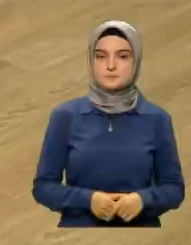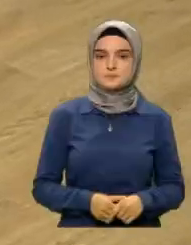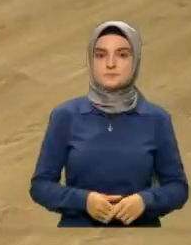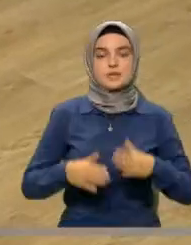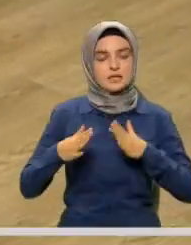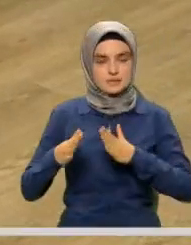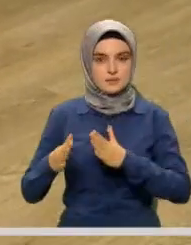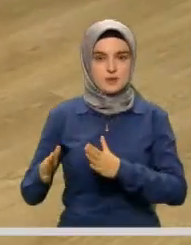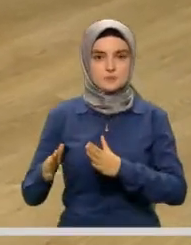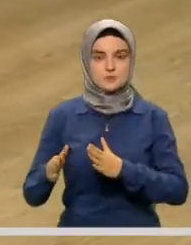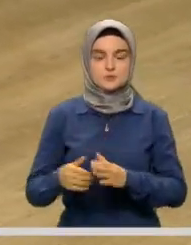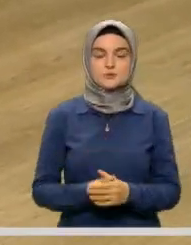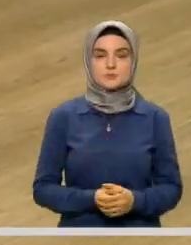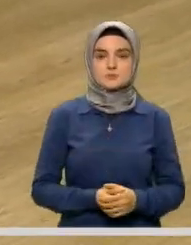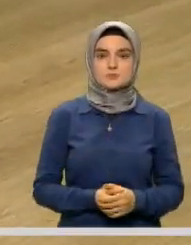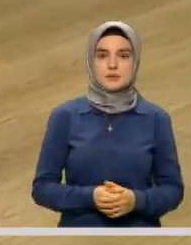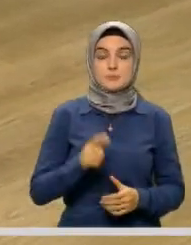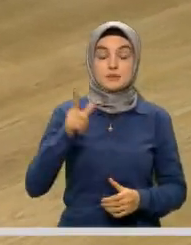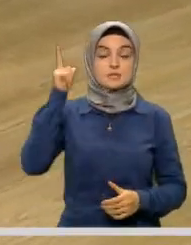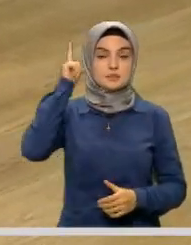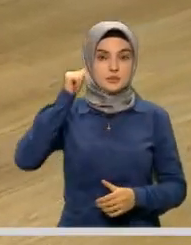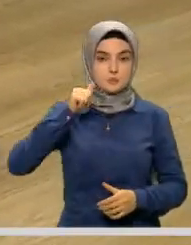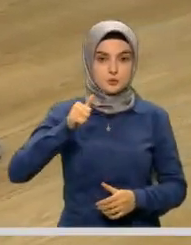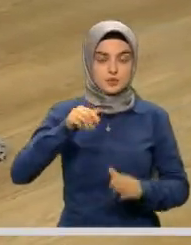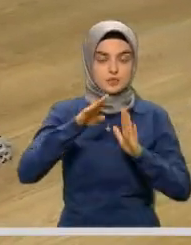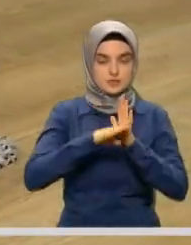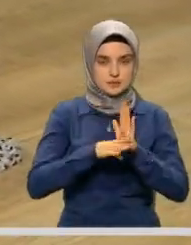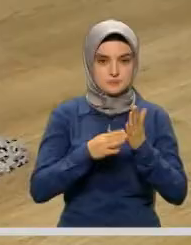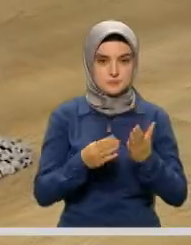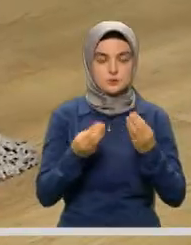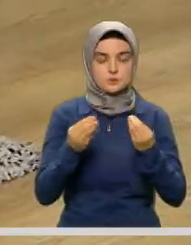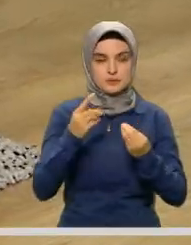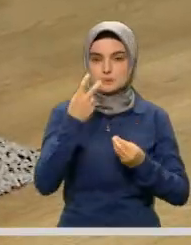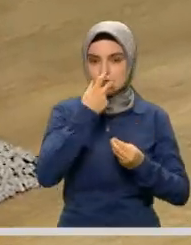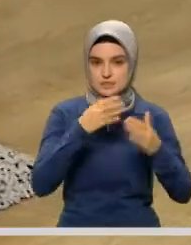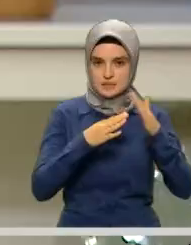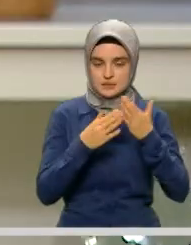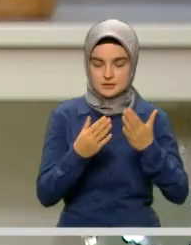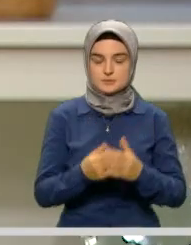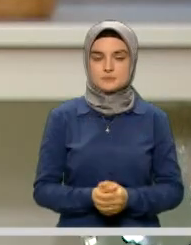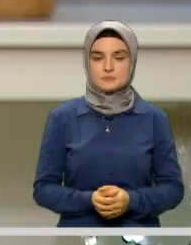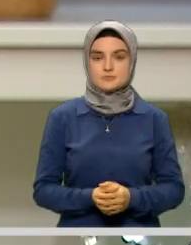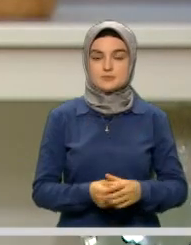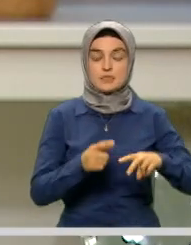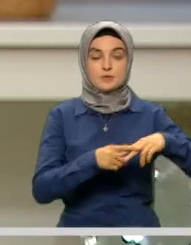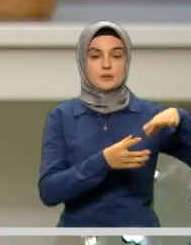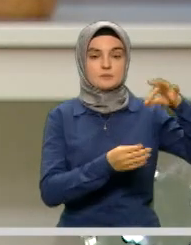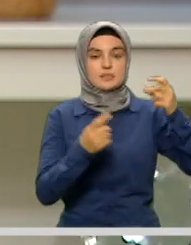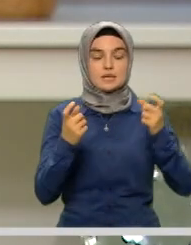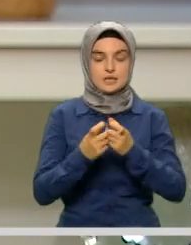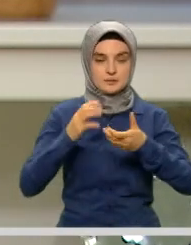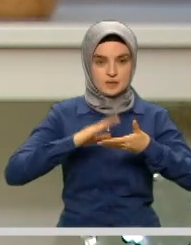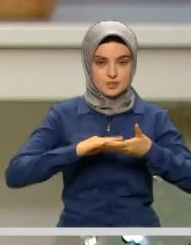devam ediyoruz efendim. Bir çarşamba gününde daha yayınımıza. Güzel bir eser arasıydı yine. Ali Osman Alıca ve ekip